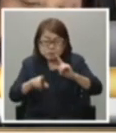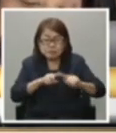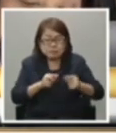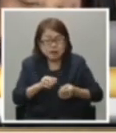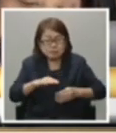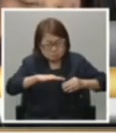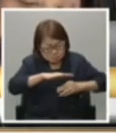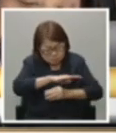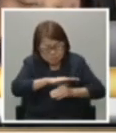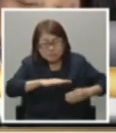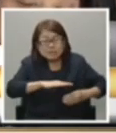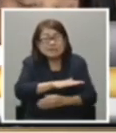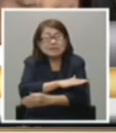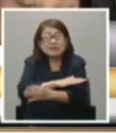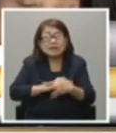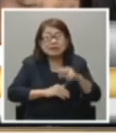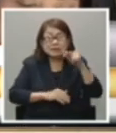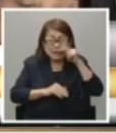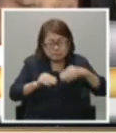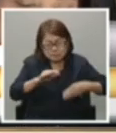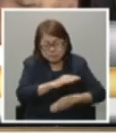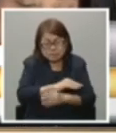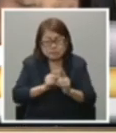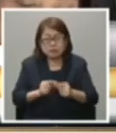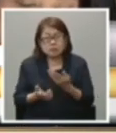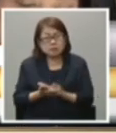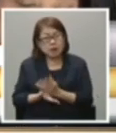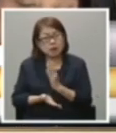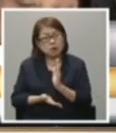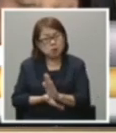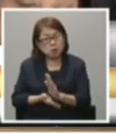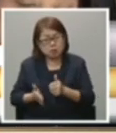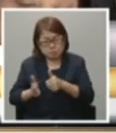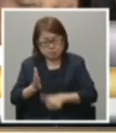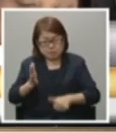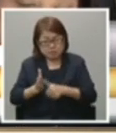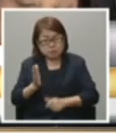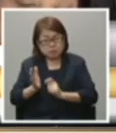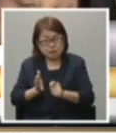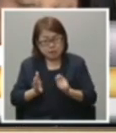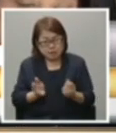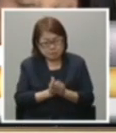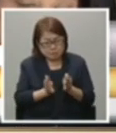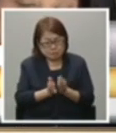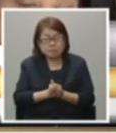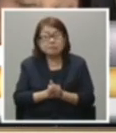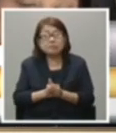ถามว่าณวันนี้ท่านได้เอาไปใช้บ้างหรือยังคะ